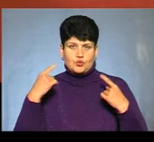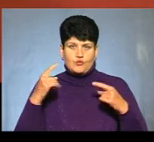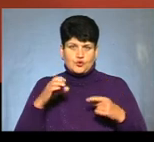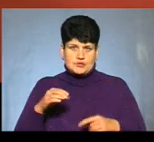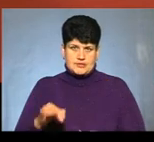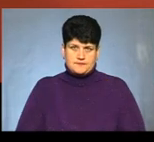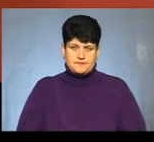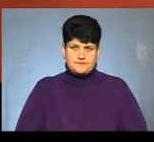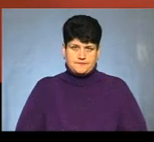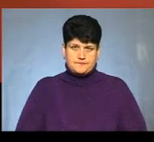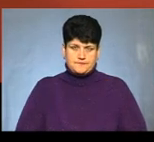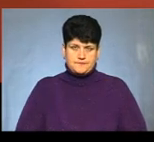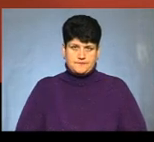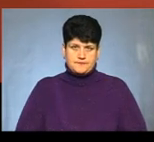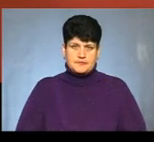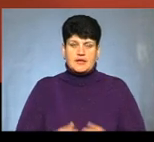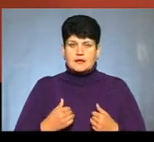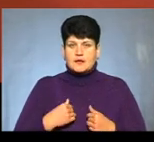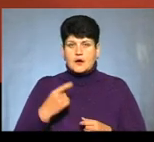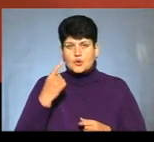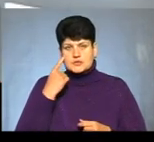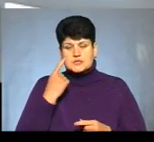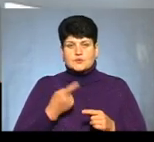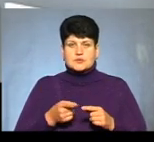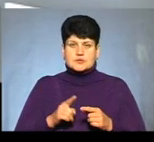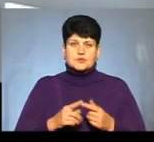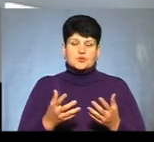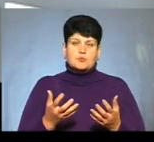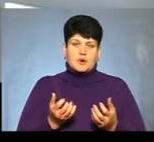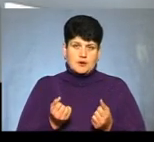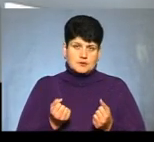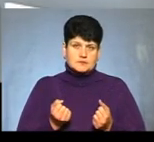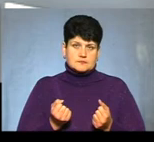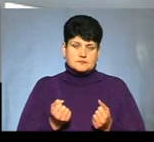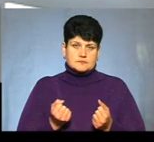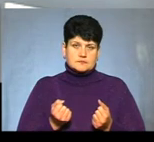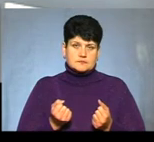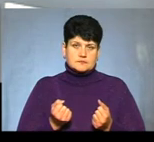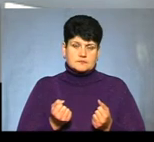зацікавленість театральної творчості? Я оцінюю це, знаєте, якщо брати таку